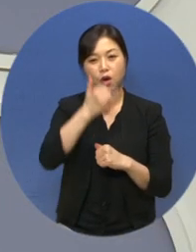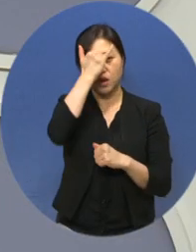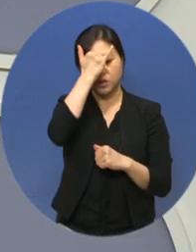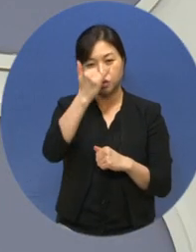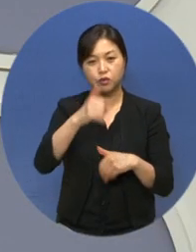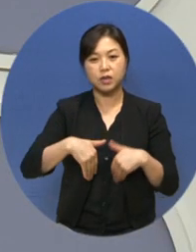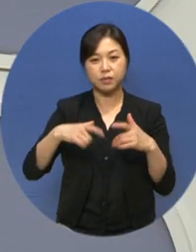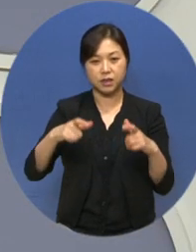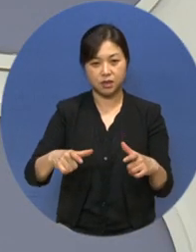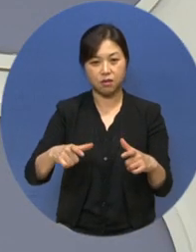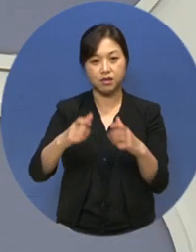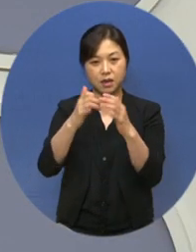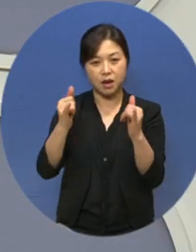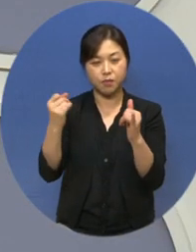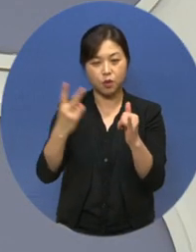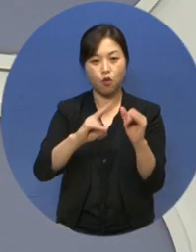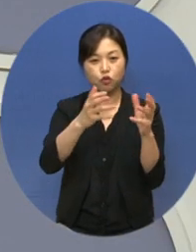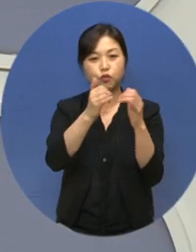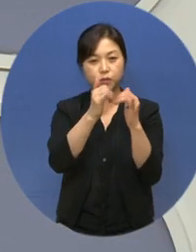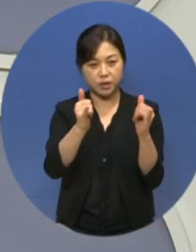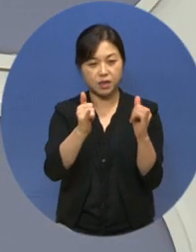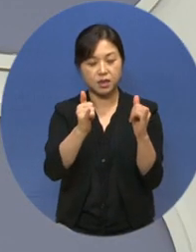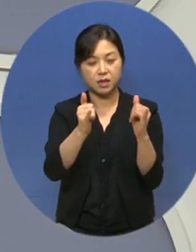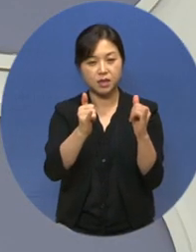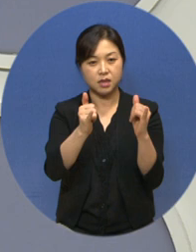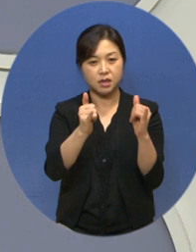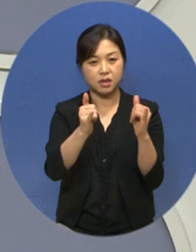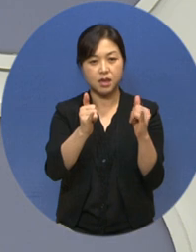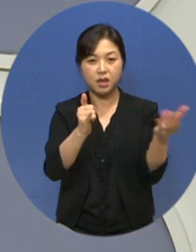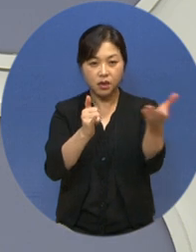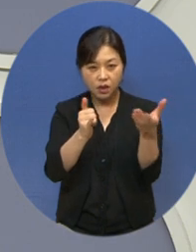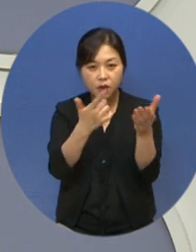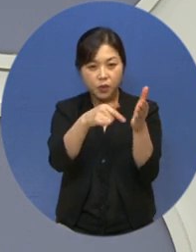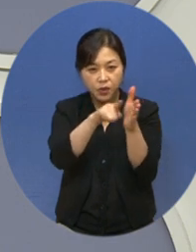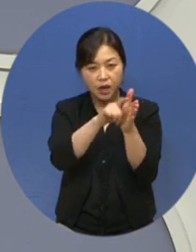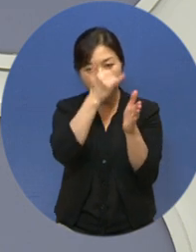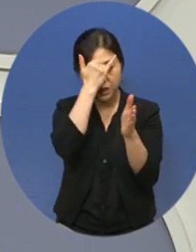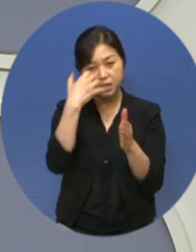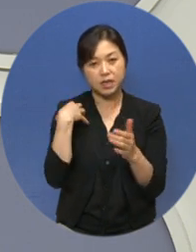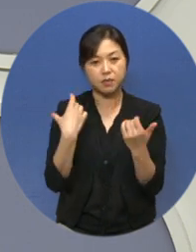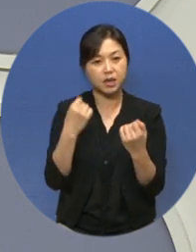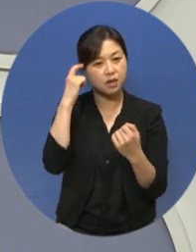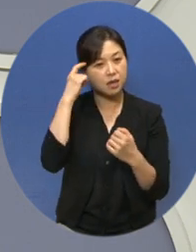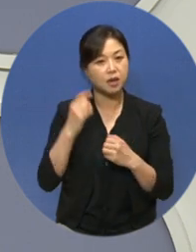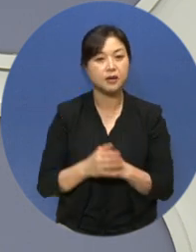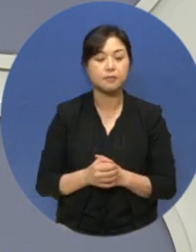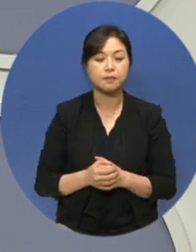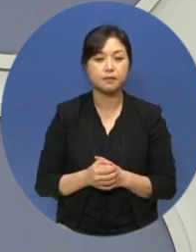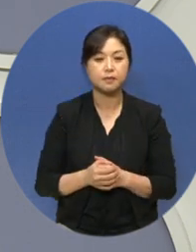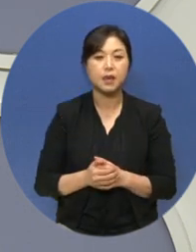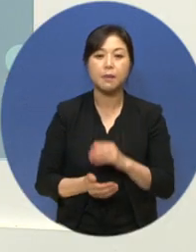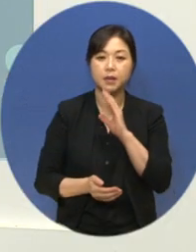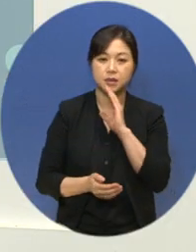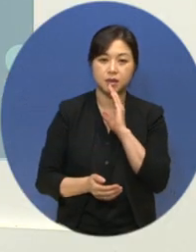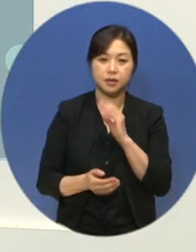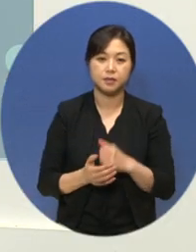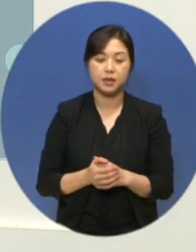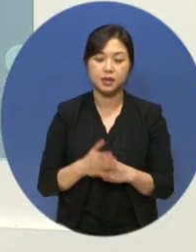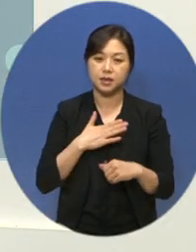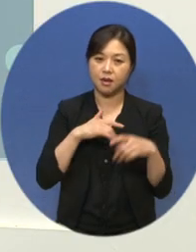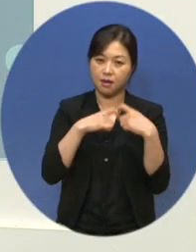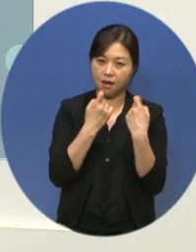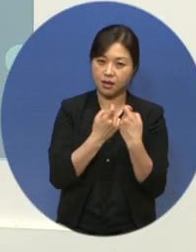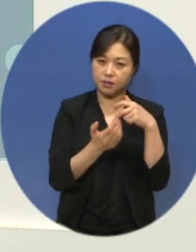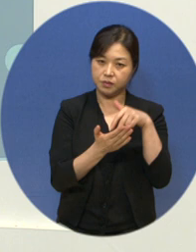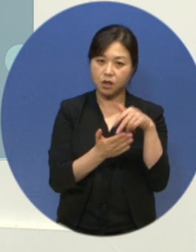민가 나가서 국내 대한 도리 의무이자 의미의 다 그렇게 또 생활합니다 어떤 면에서는 그래요 제 사견